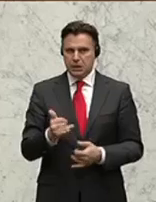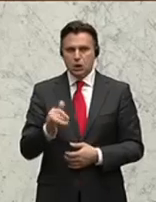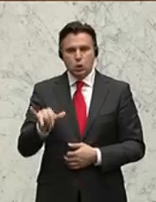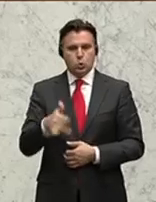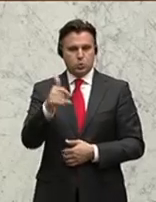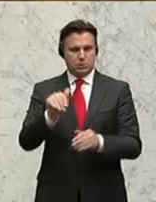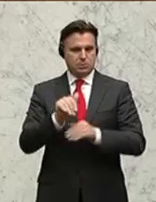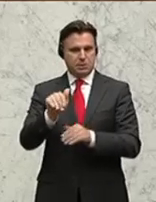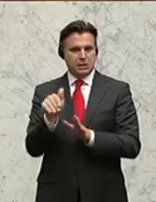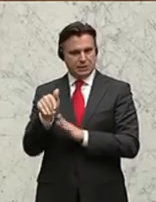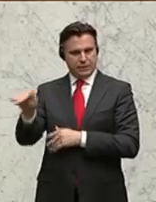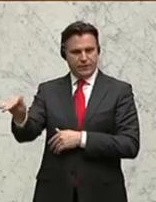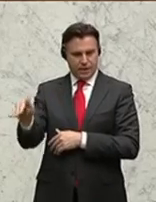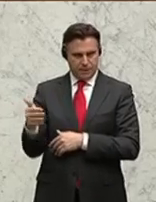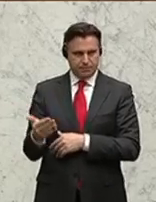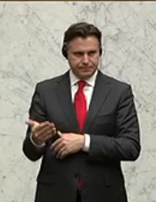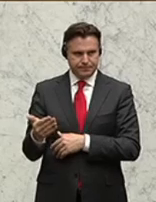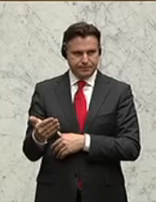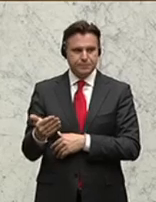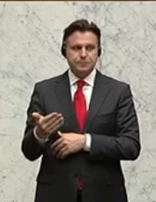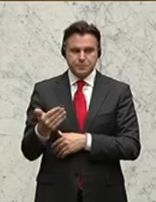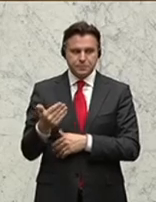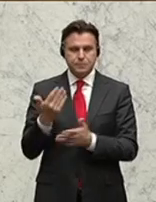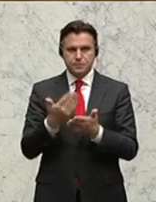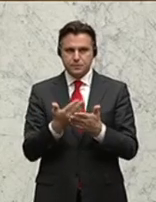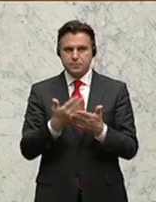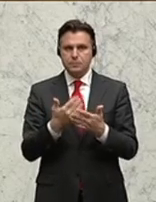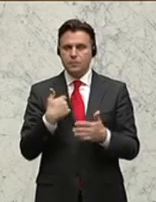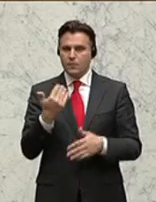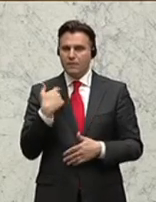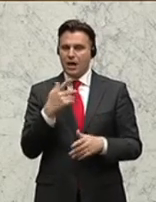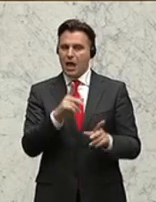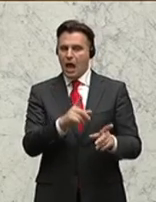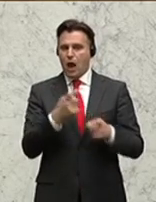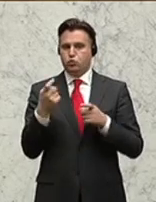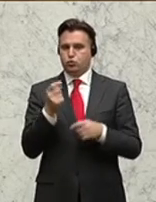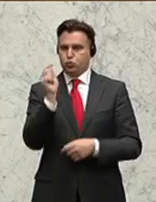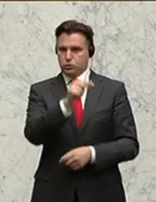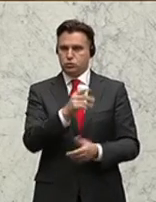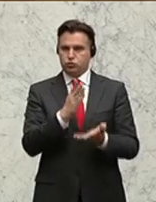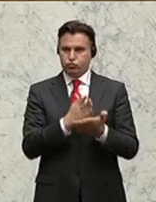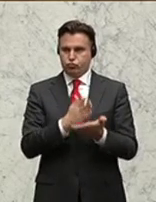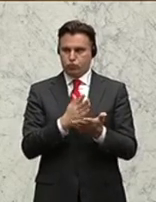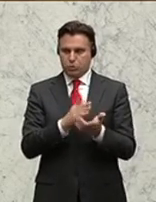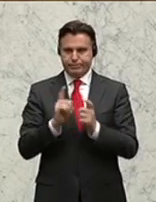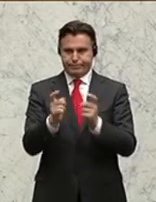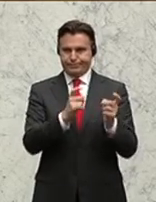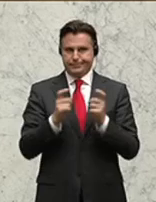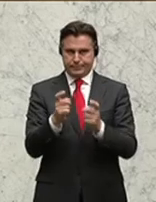Herrn Justizminister. Darum möchte ich replizieren auf den Ausschuss, in dem wir dieses Thema auch schon behandelt haben. Ich habe